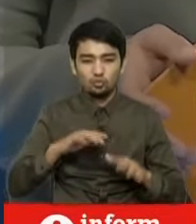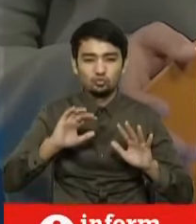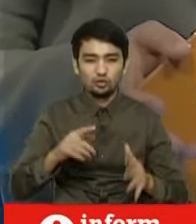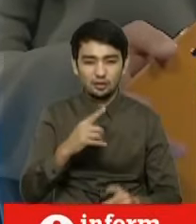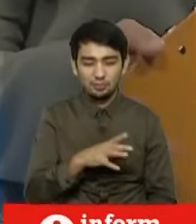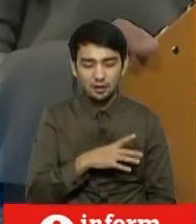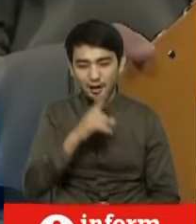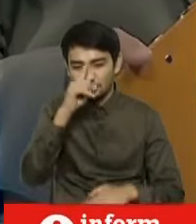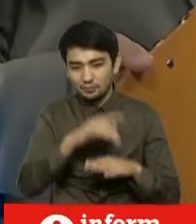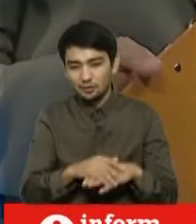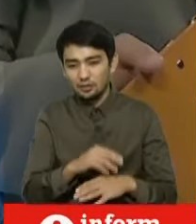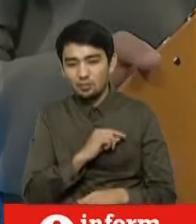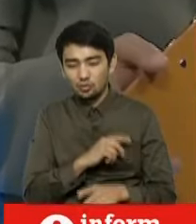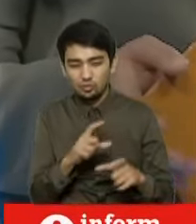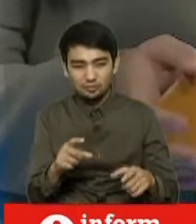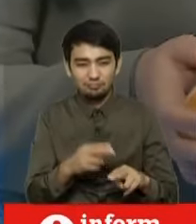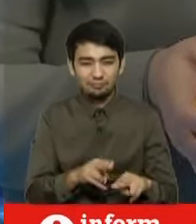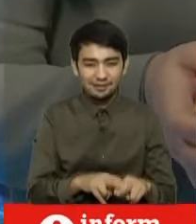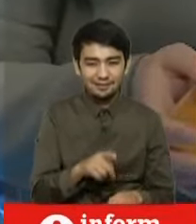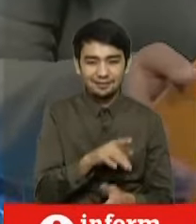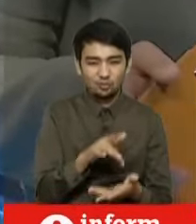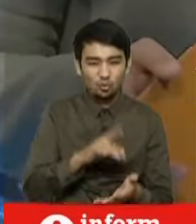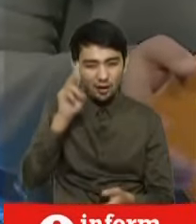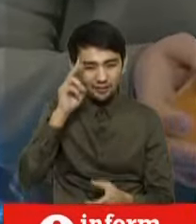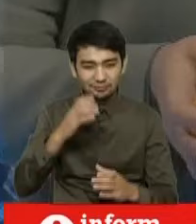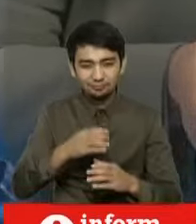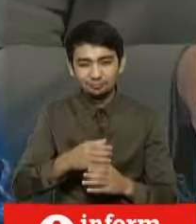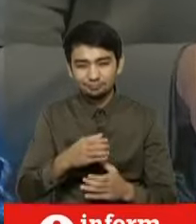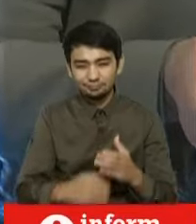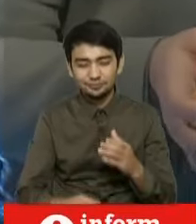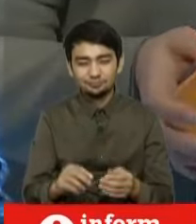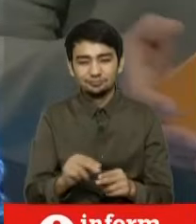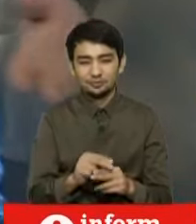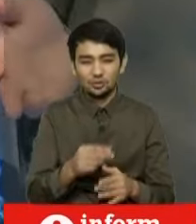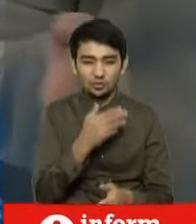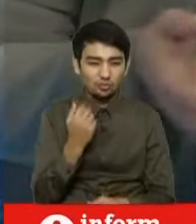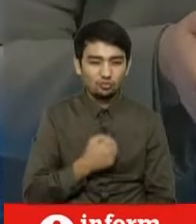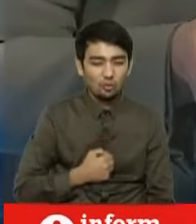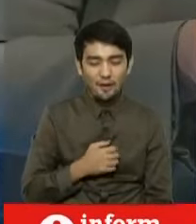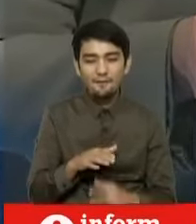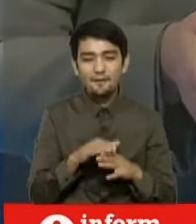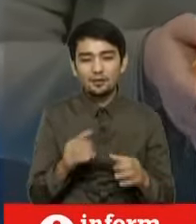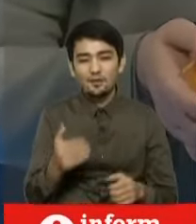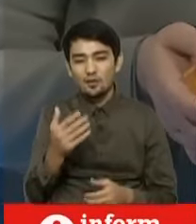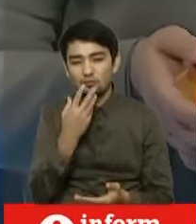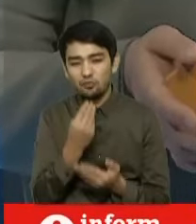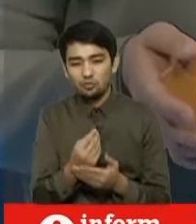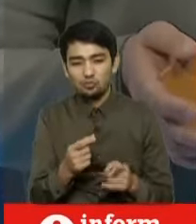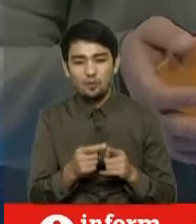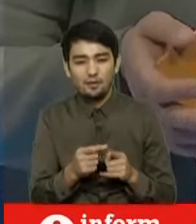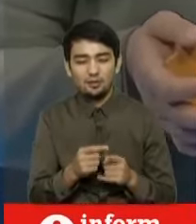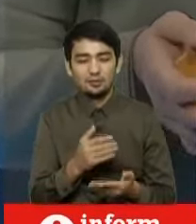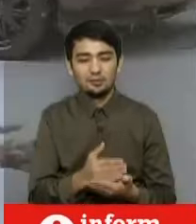қараша әкімдіктегілердің әлі күнге дейін орталық кәріз жүйесін тартпағанынан наразы. Ал шенеуніктердің айтар өзі әжі бар.